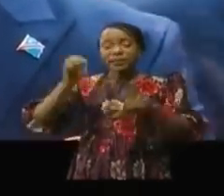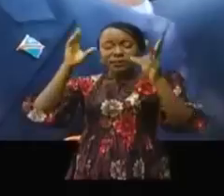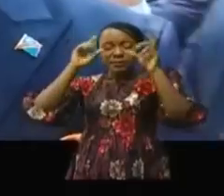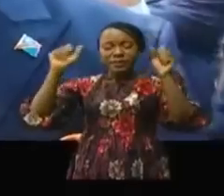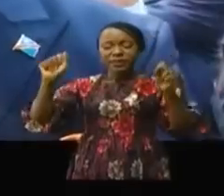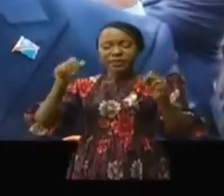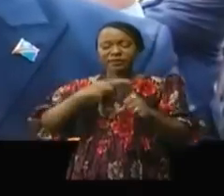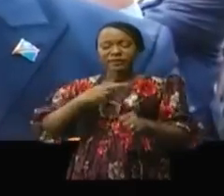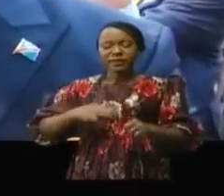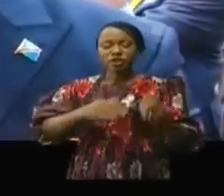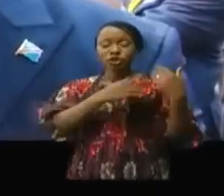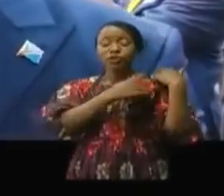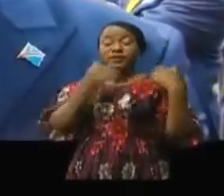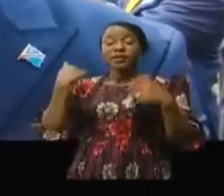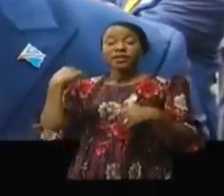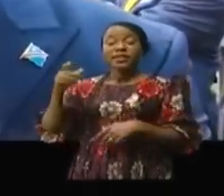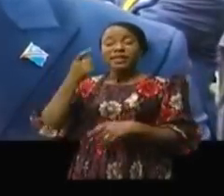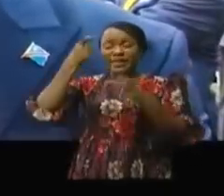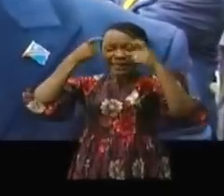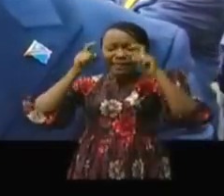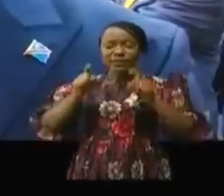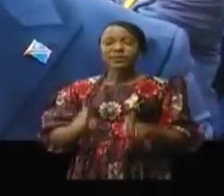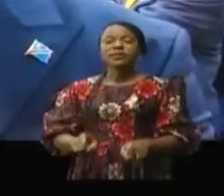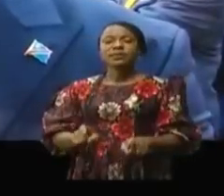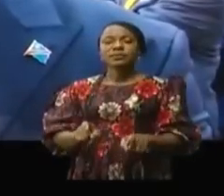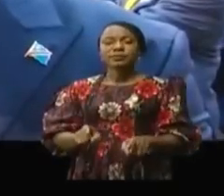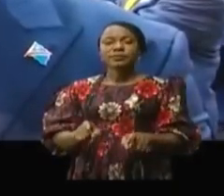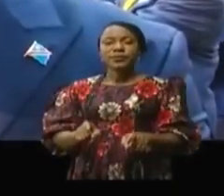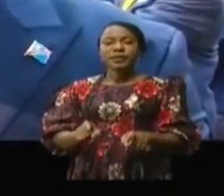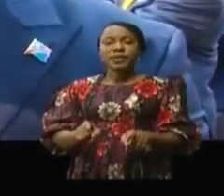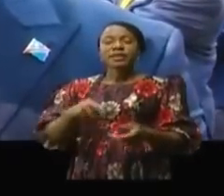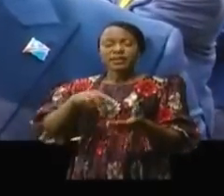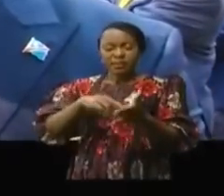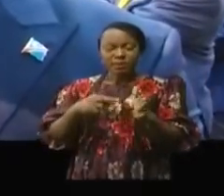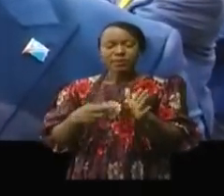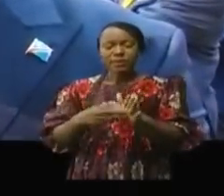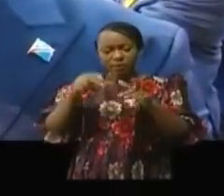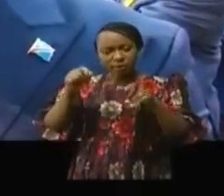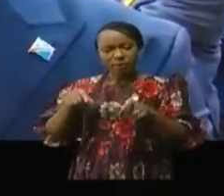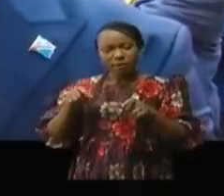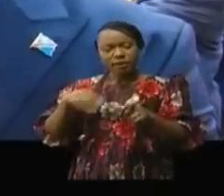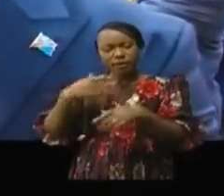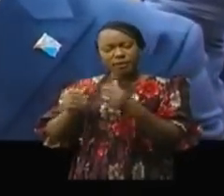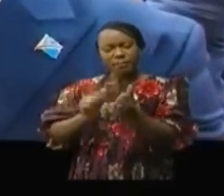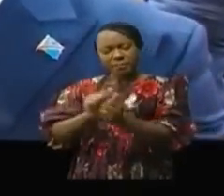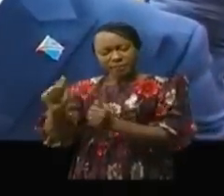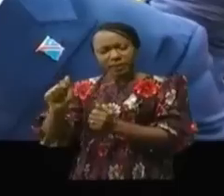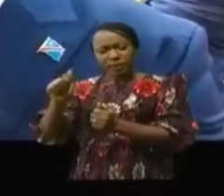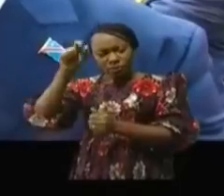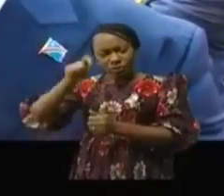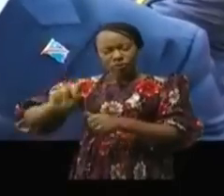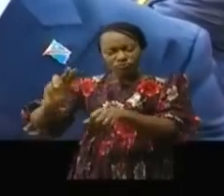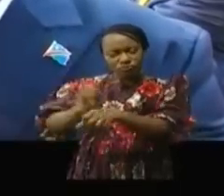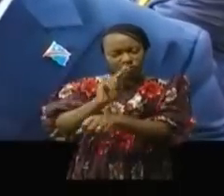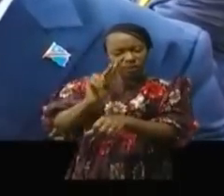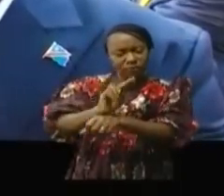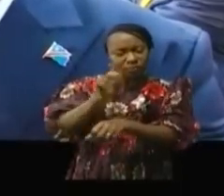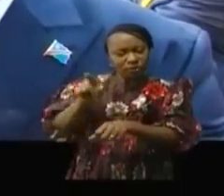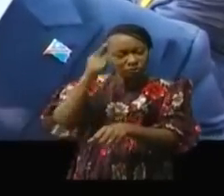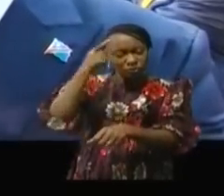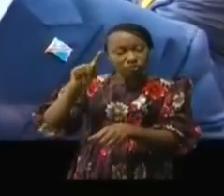Félix-Antoine Tshisekedi Tshilombo, il a décidé de finalement passer à la phase de l'exploitation du pétrole